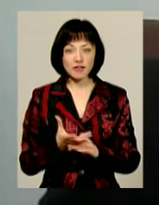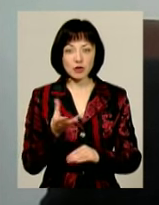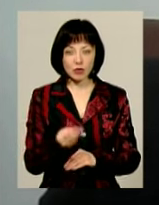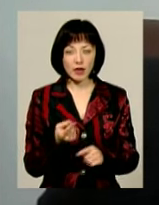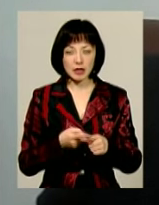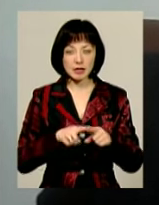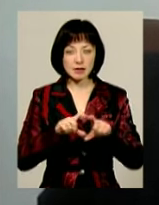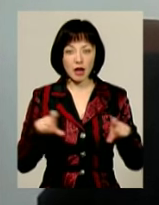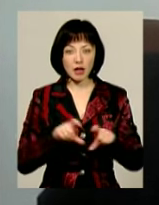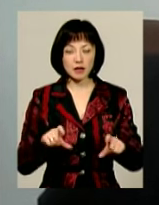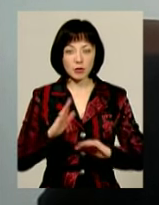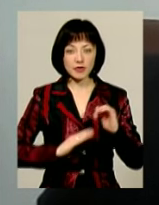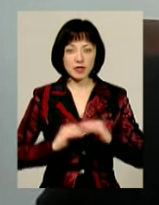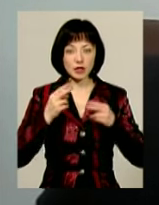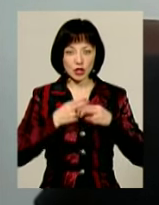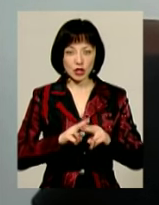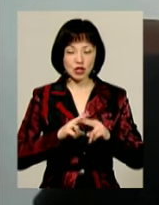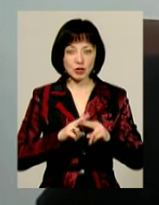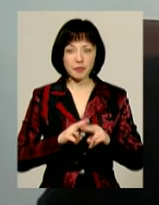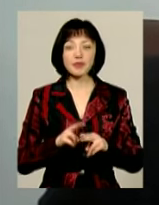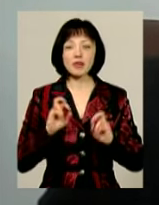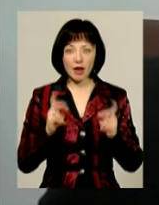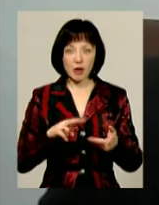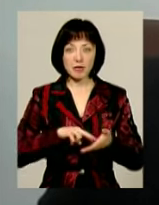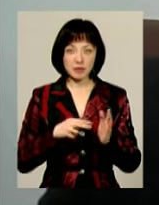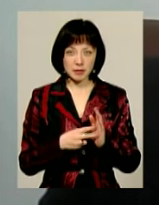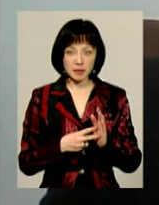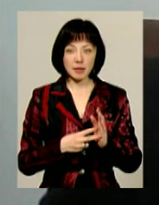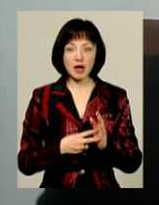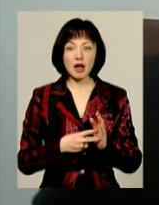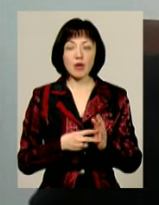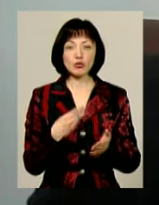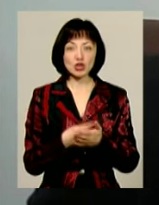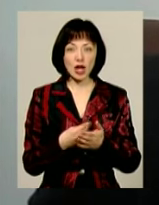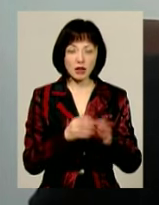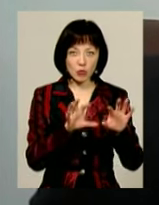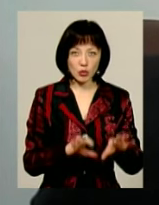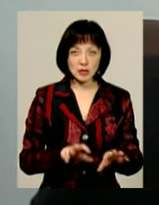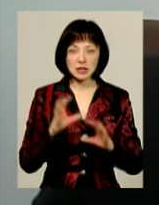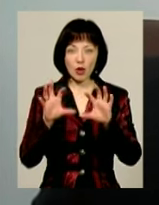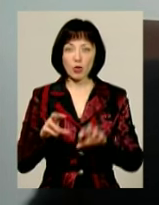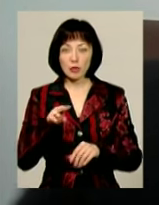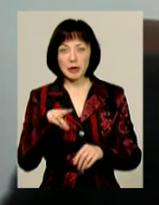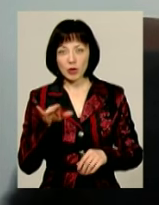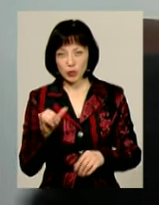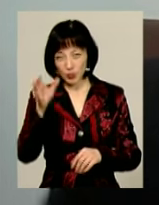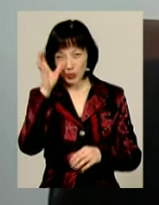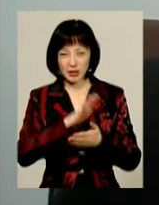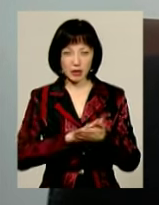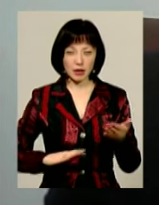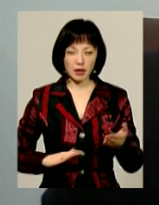фінансування закладів професійно-технічних освіт, так як передбачено бюджетним кодексом, законом про професійно-технічну освіту і так